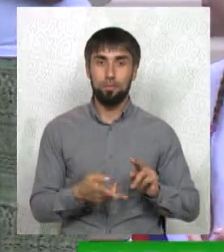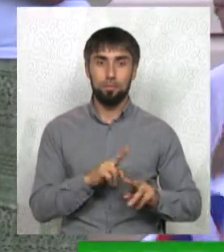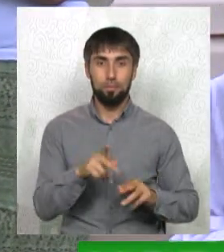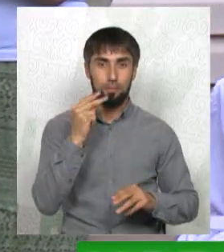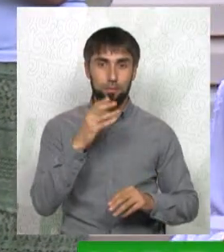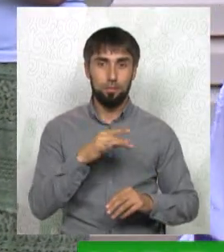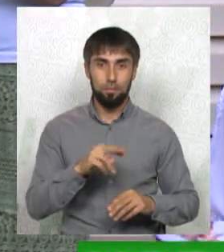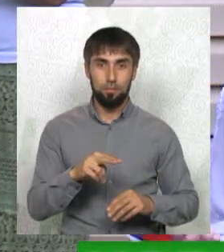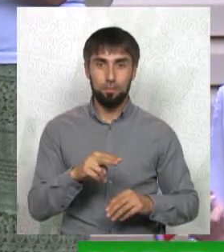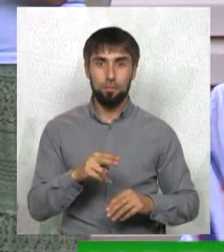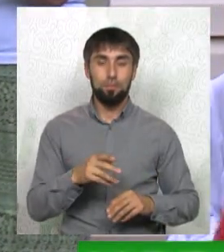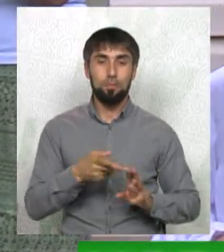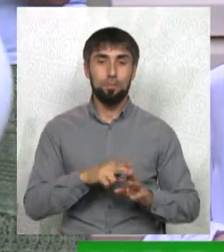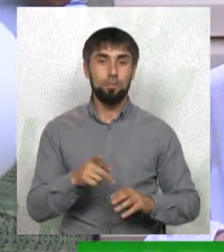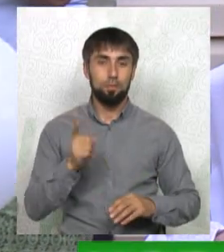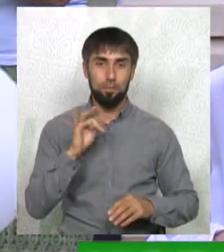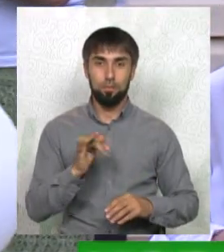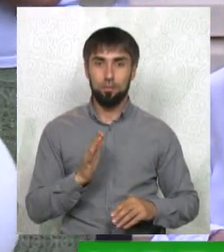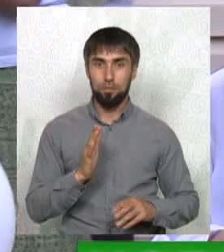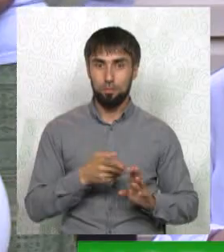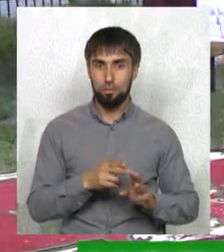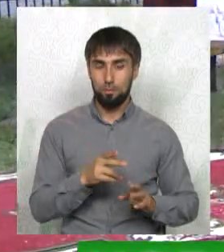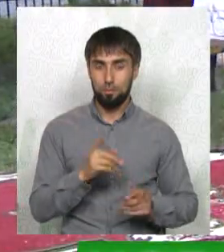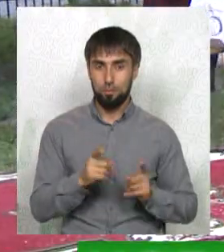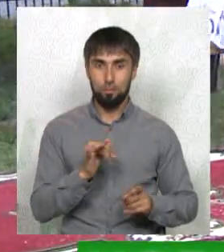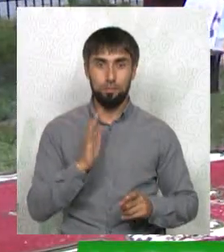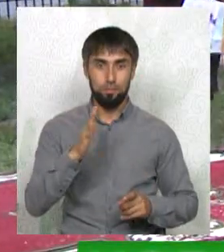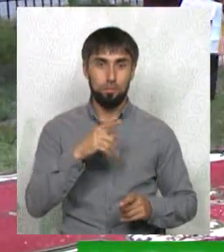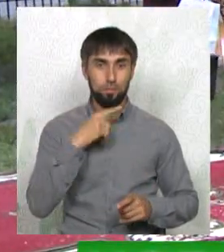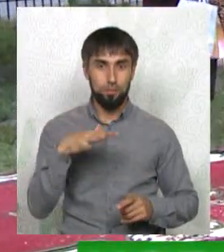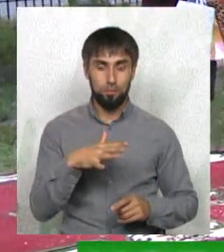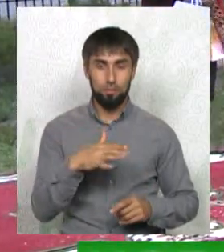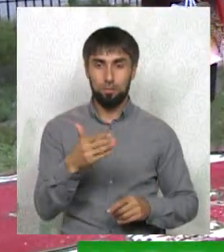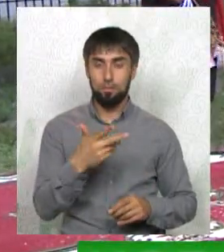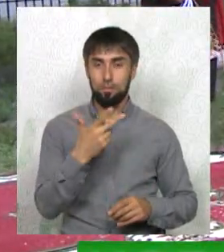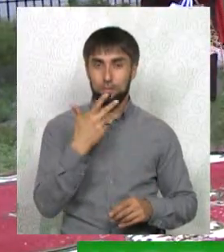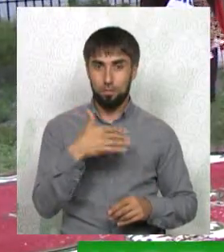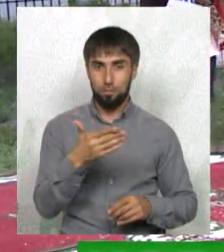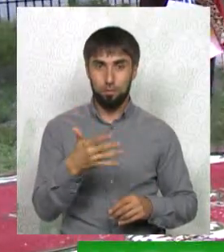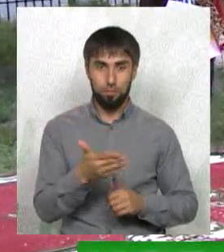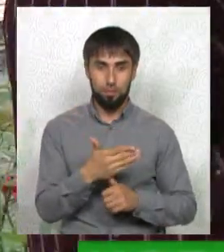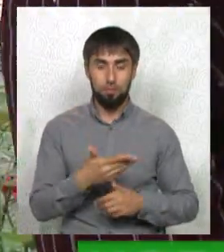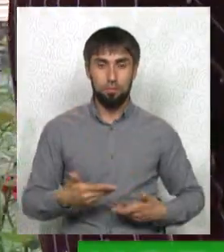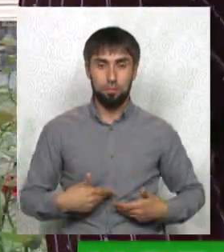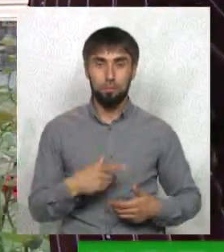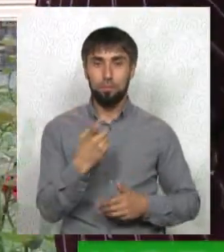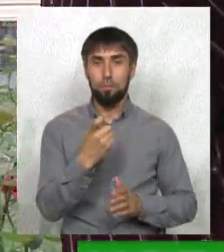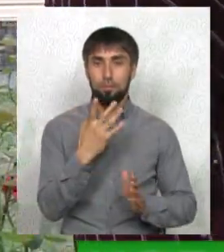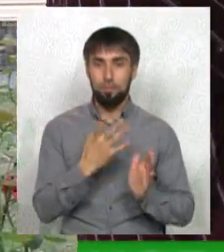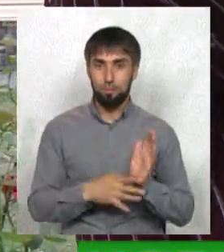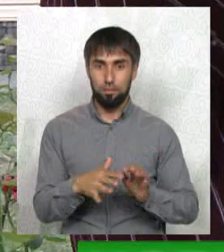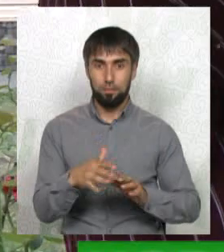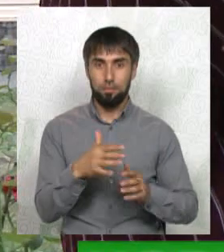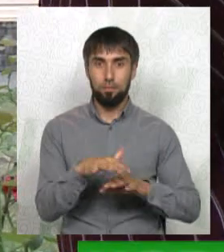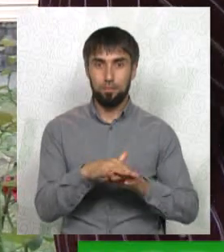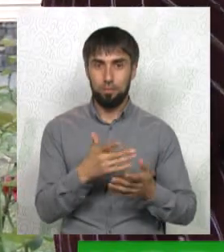дата символизирует прошлое, настоящее и будущее страны. Сегодня под трехцветным флагом проживает 190